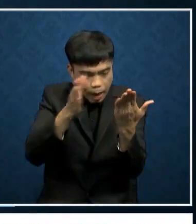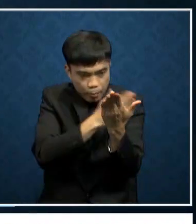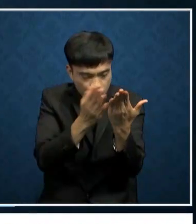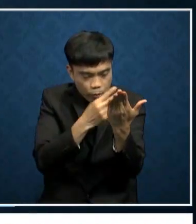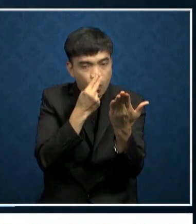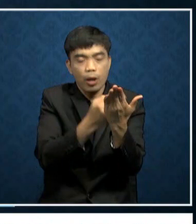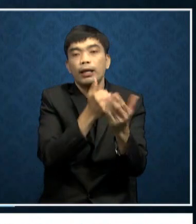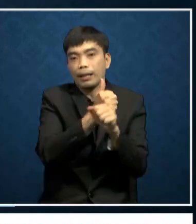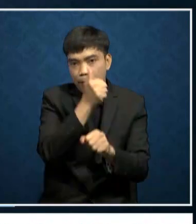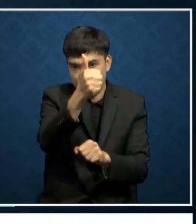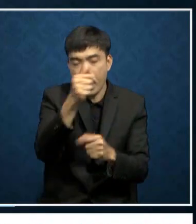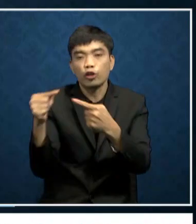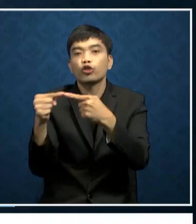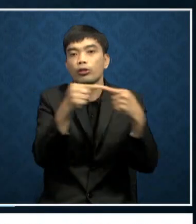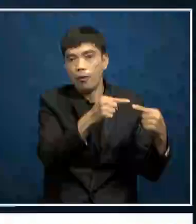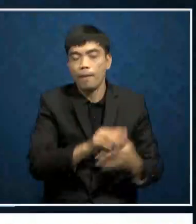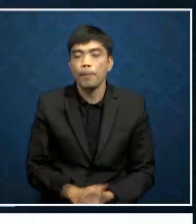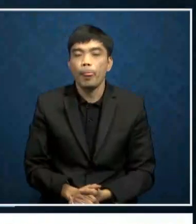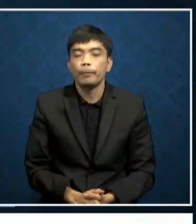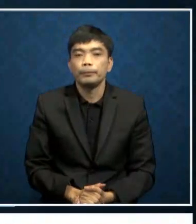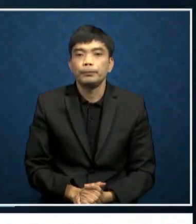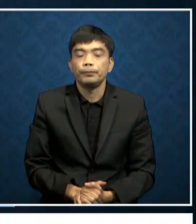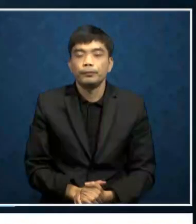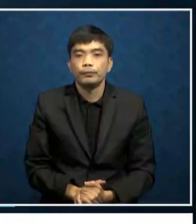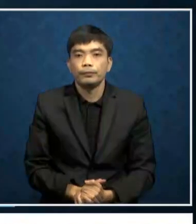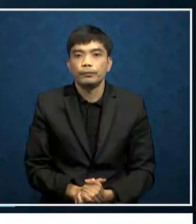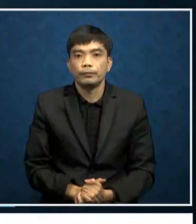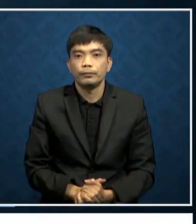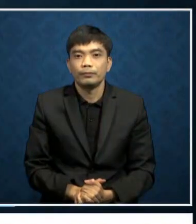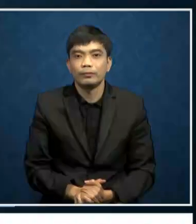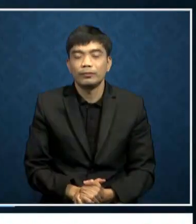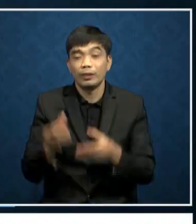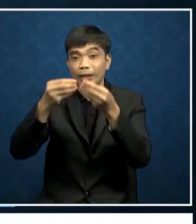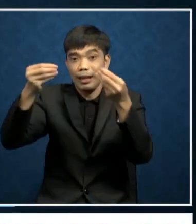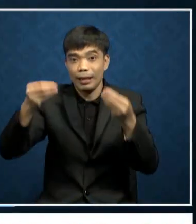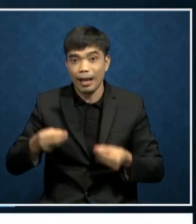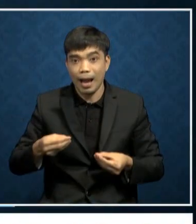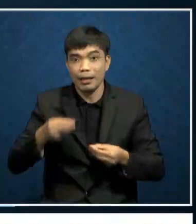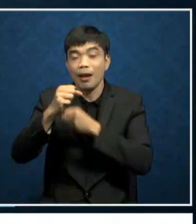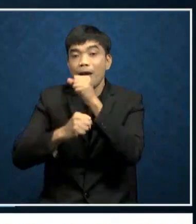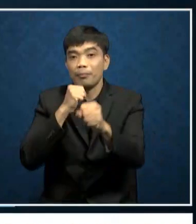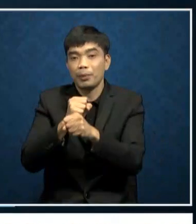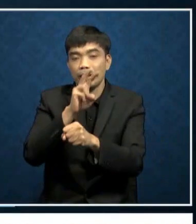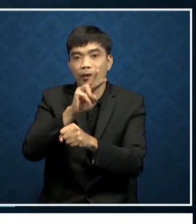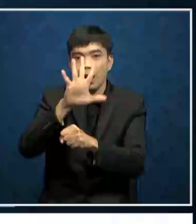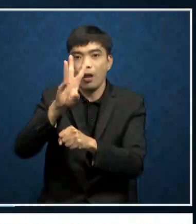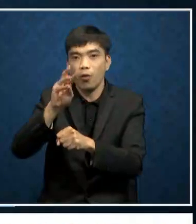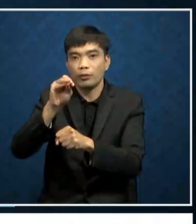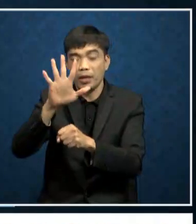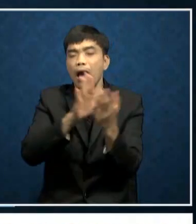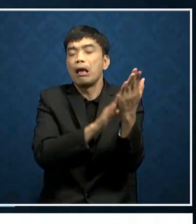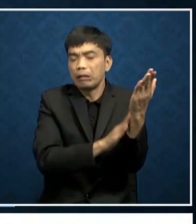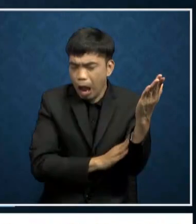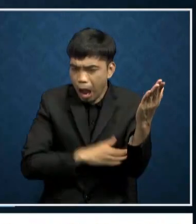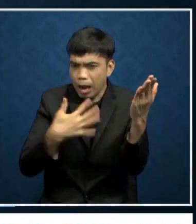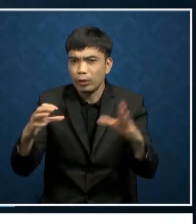ดำเนินการได้อย่างต่อเนื่องการเสนอรายงานประจำปี 64นะครับนอกจากจะมีความล่าช้า